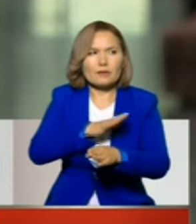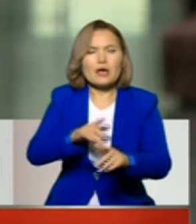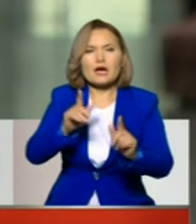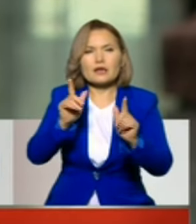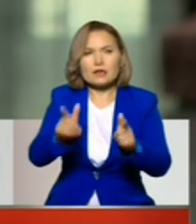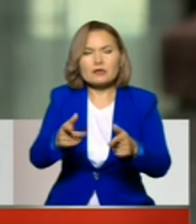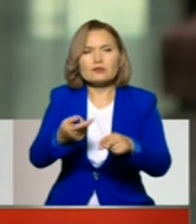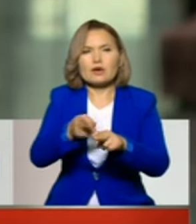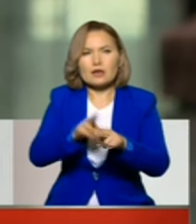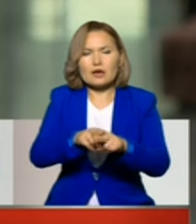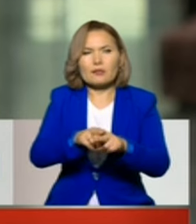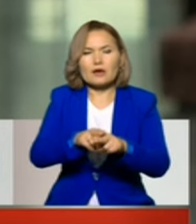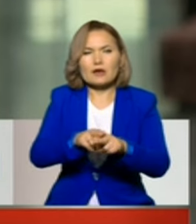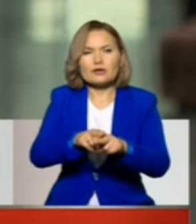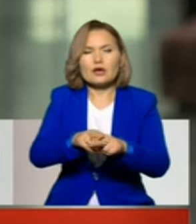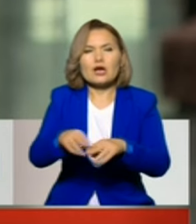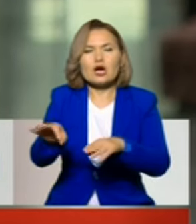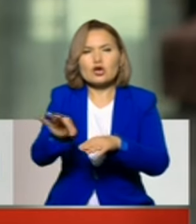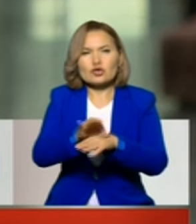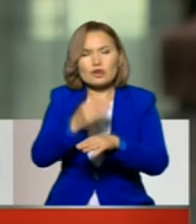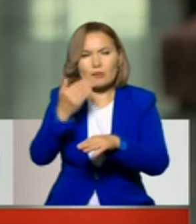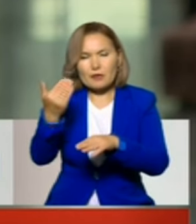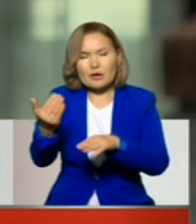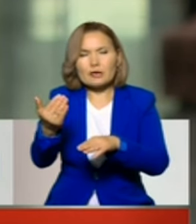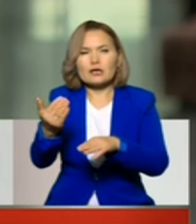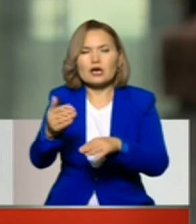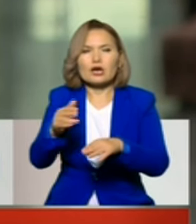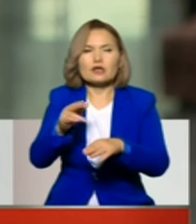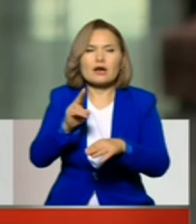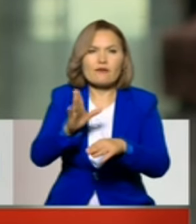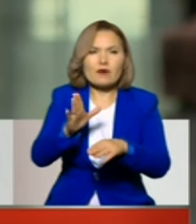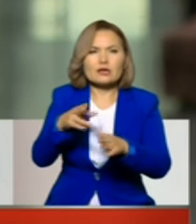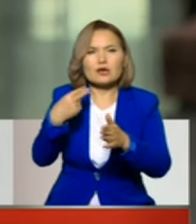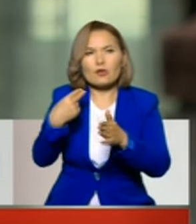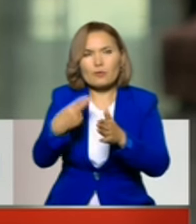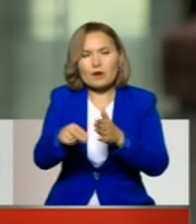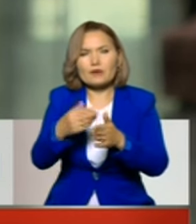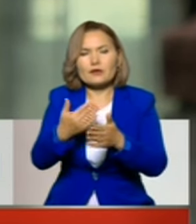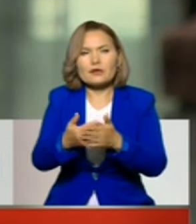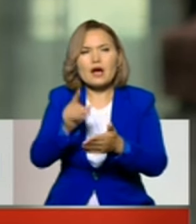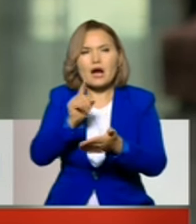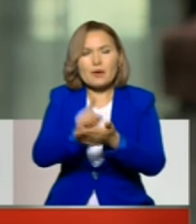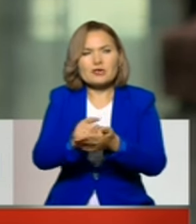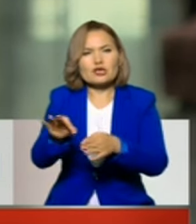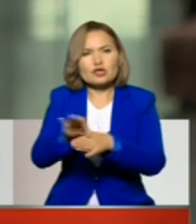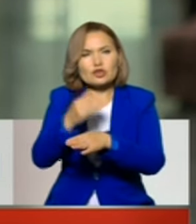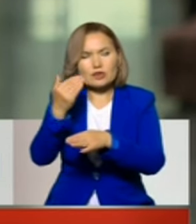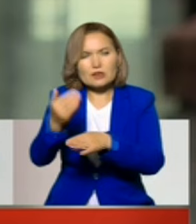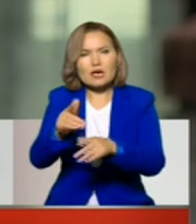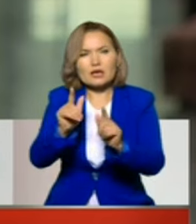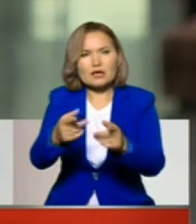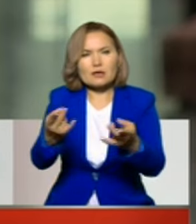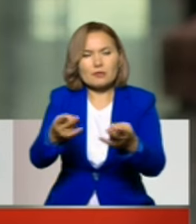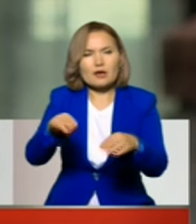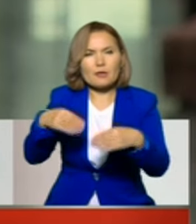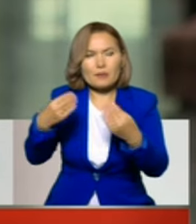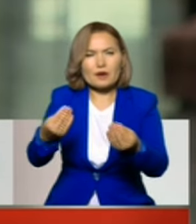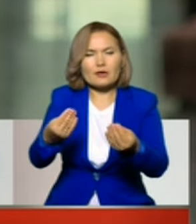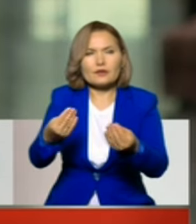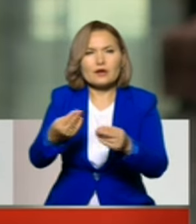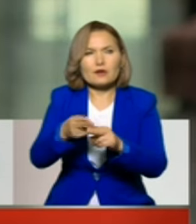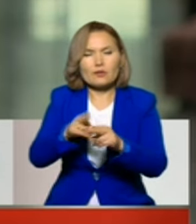ол жұбайыңыз, например, үй сатып алғанда міндетті түрде келісім беру керек. Әйелдер